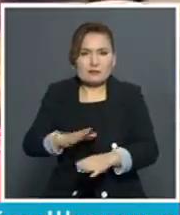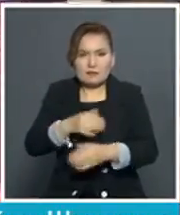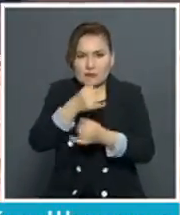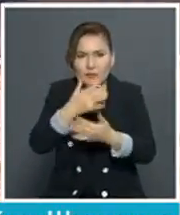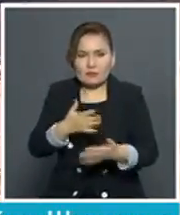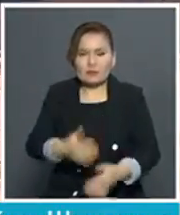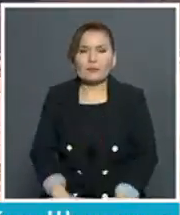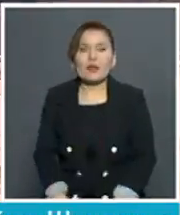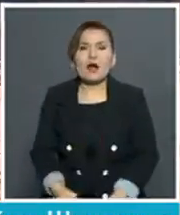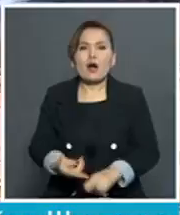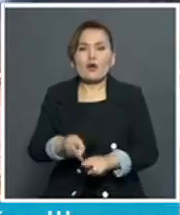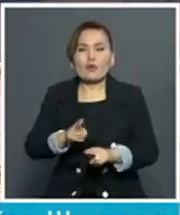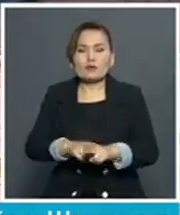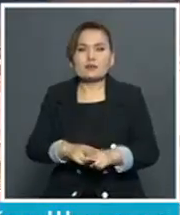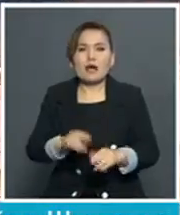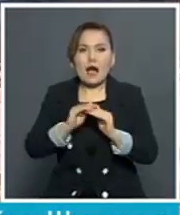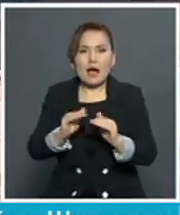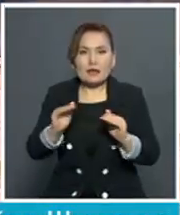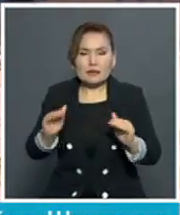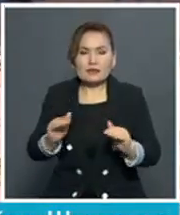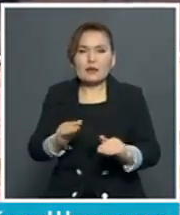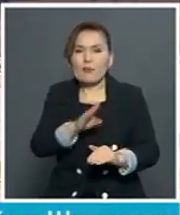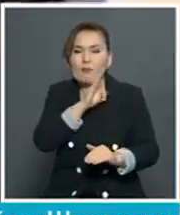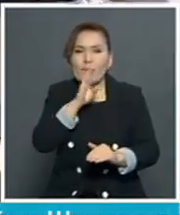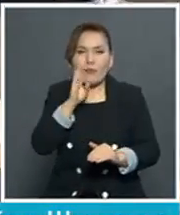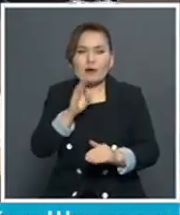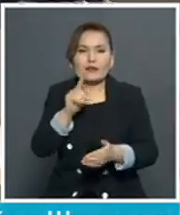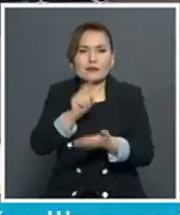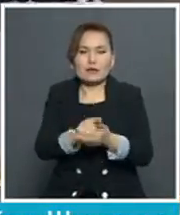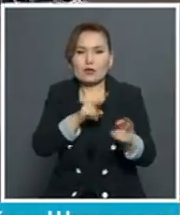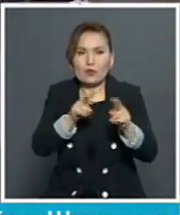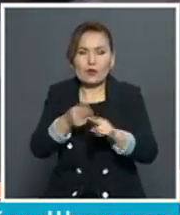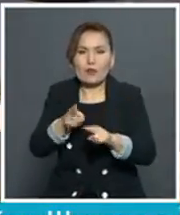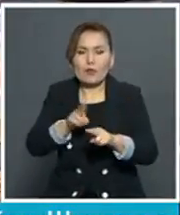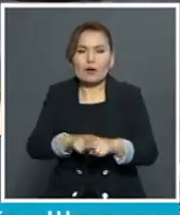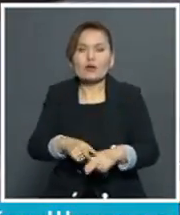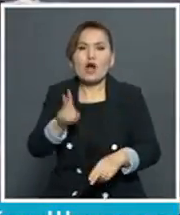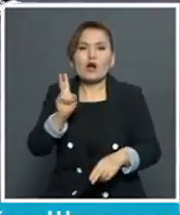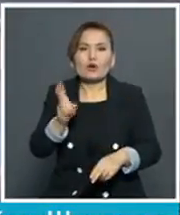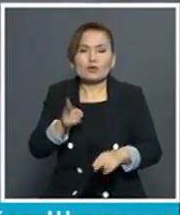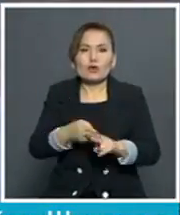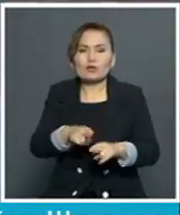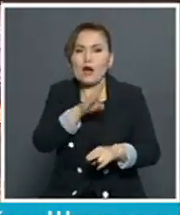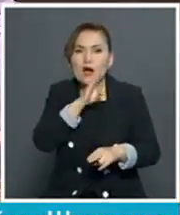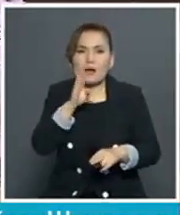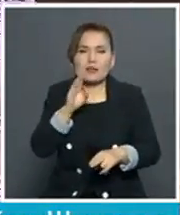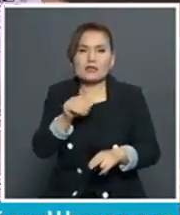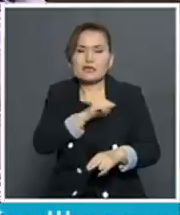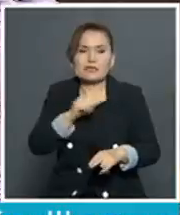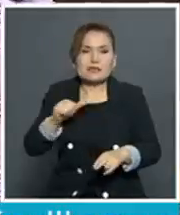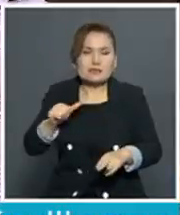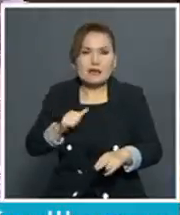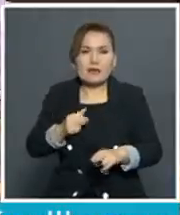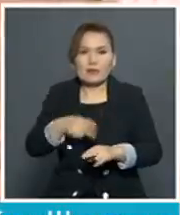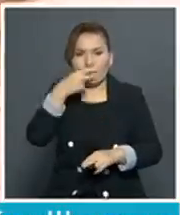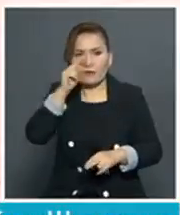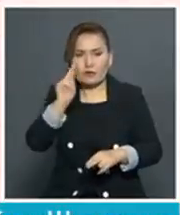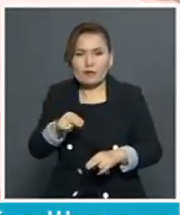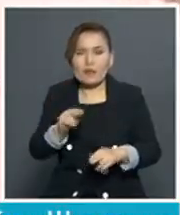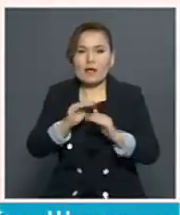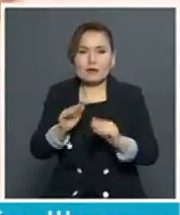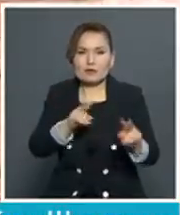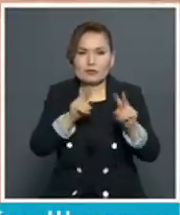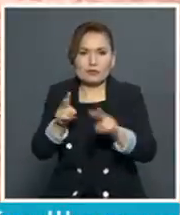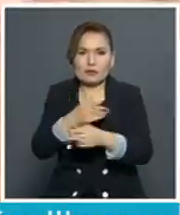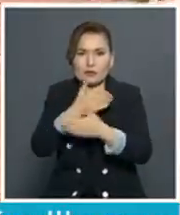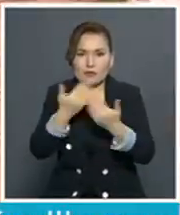түсіне бермейді, бірақ оған ата-ана жауапты. Дегенмен кейгісілер жағдайға бейжай қарап, кейде ақпаратты да тексере бермейтін сияқты. Ойнап жүрсіз